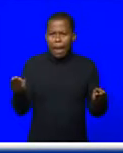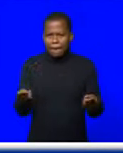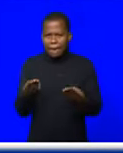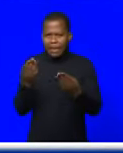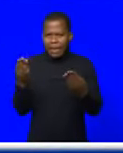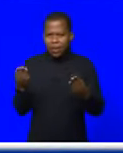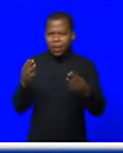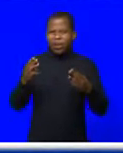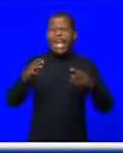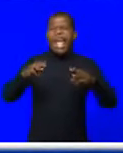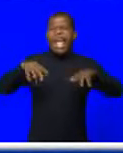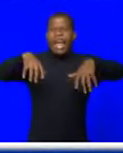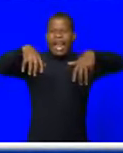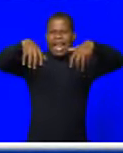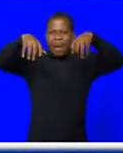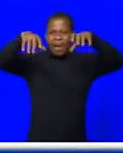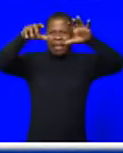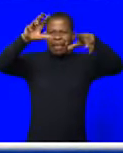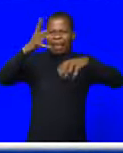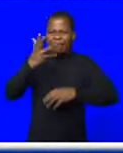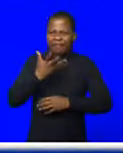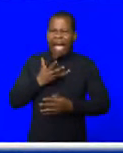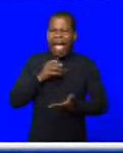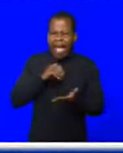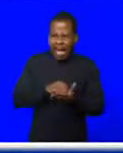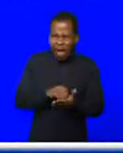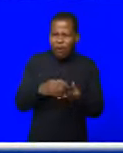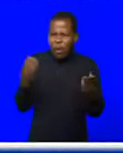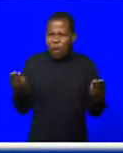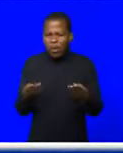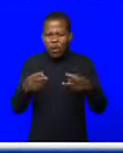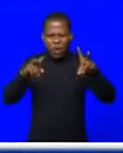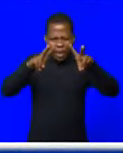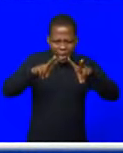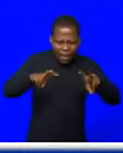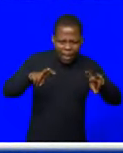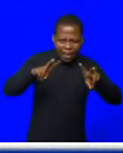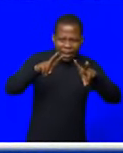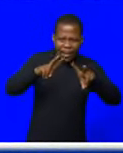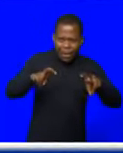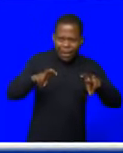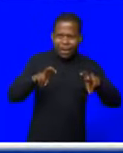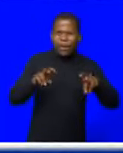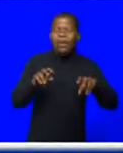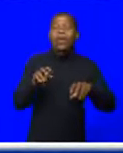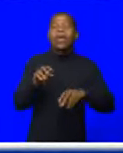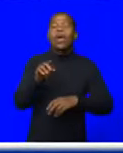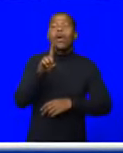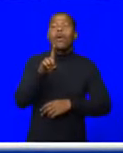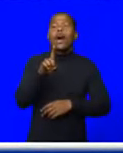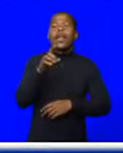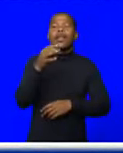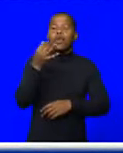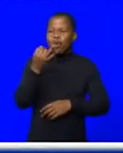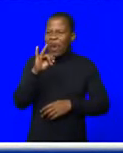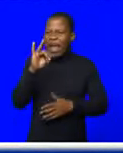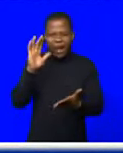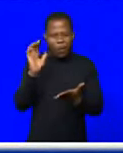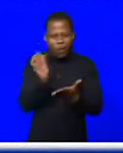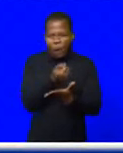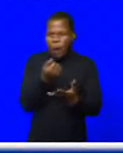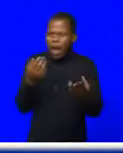kuyachubeka. Bantfu labasolo bangatholakali bangetulu kwelikhulu nemashumi lamabili 120